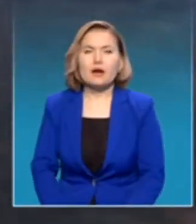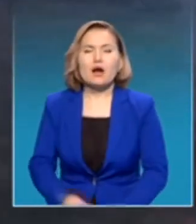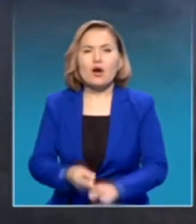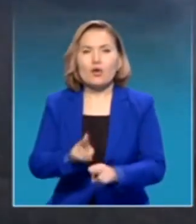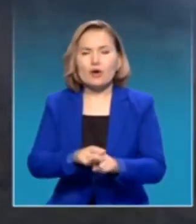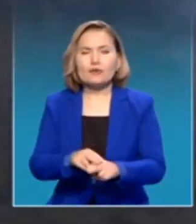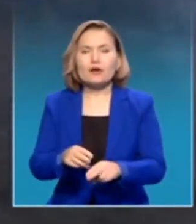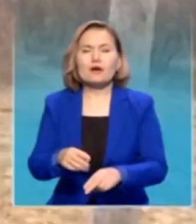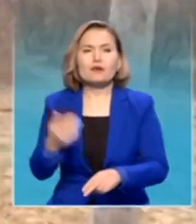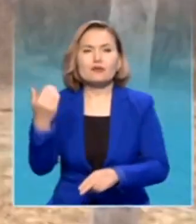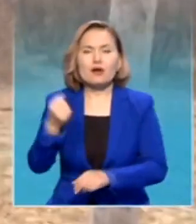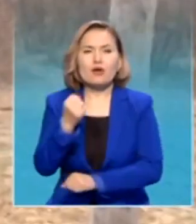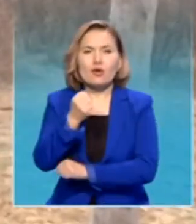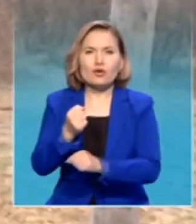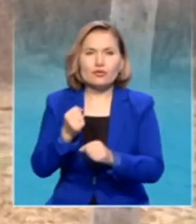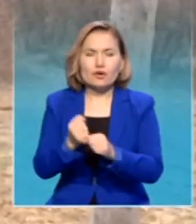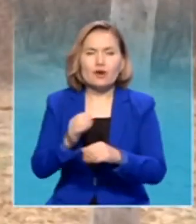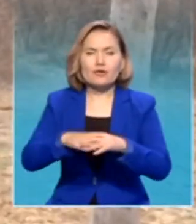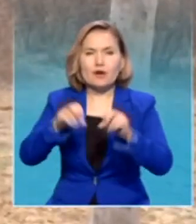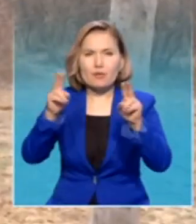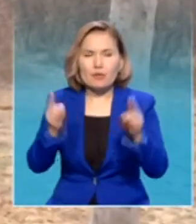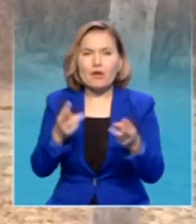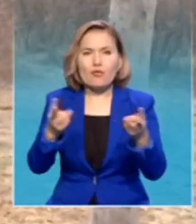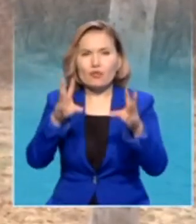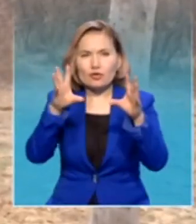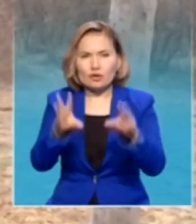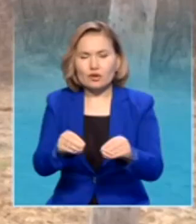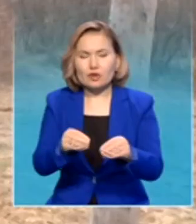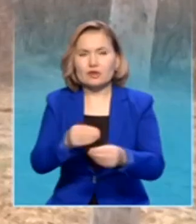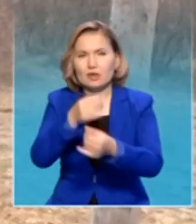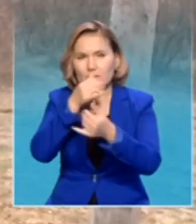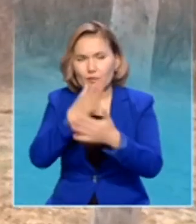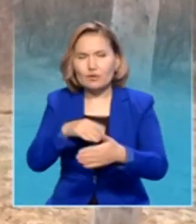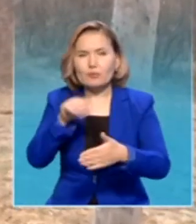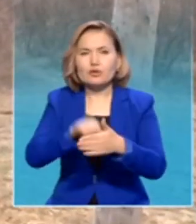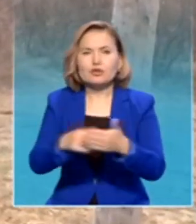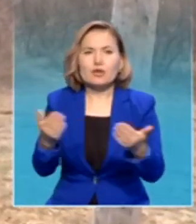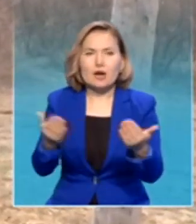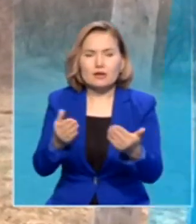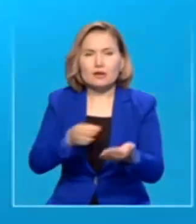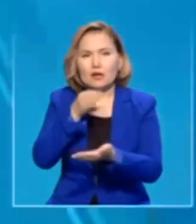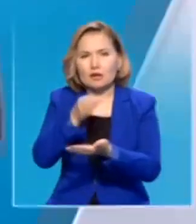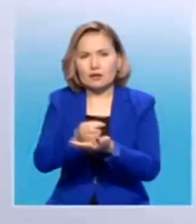Жауаптылардың 4 күннен бері қызыл жалында ауыздықтай алмауына не себеп? Мен Жандос Темірғали анықтадым.